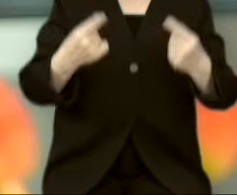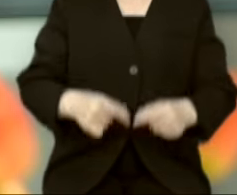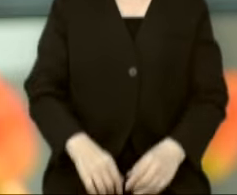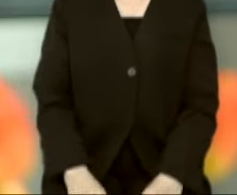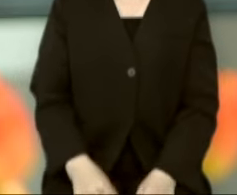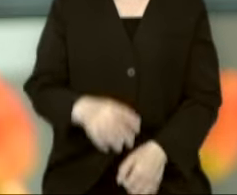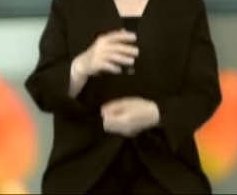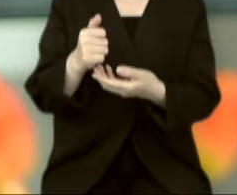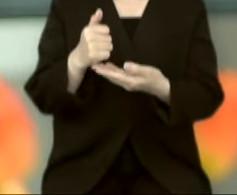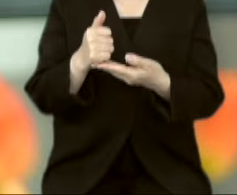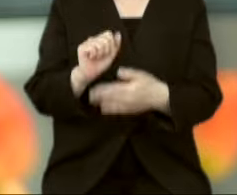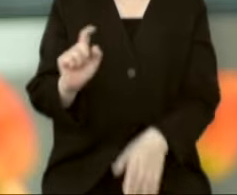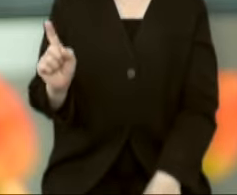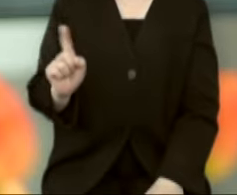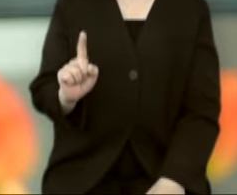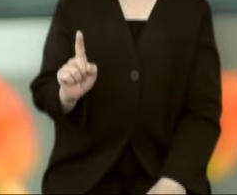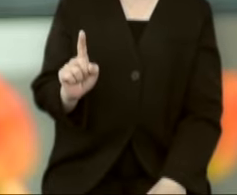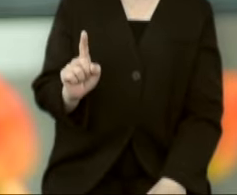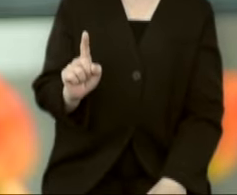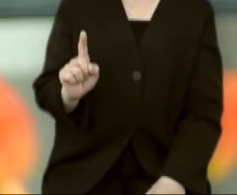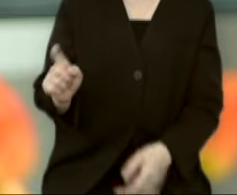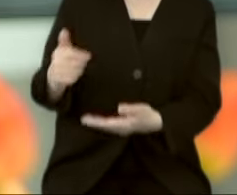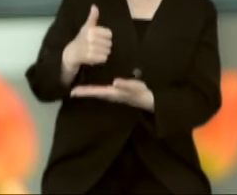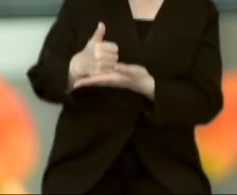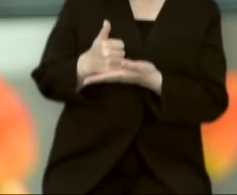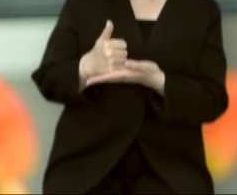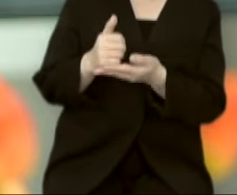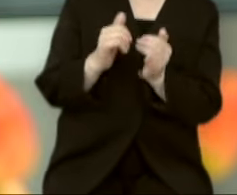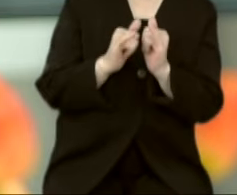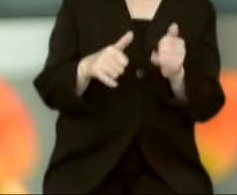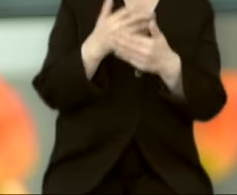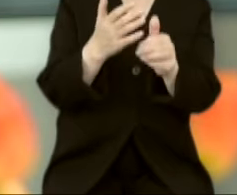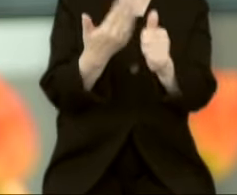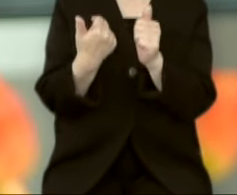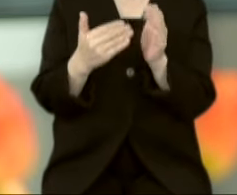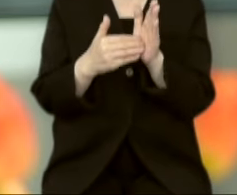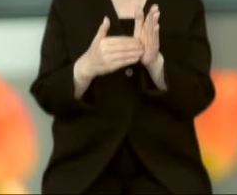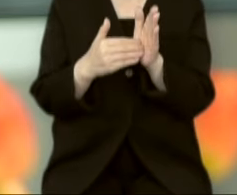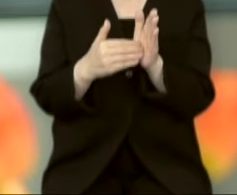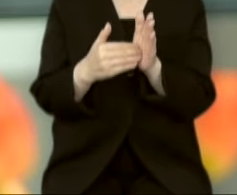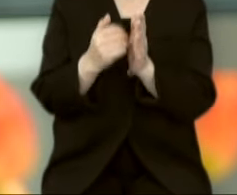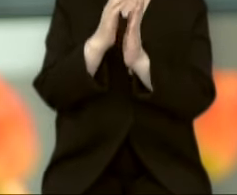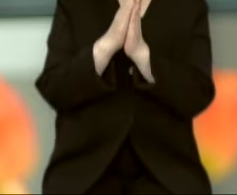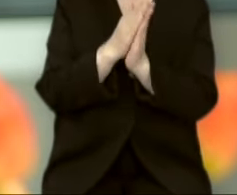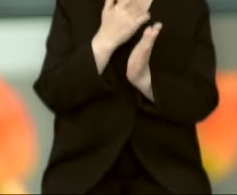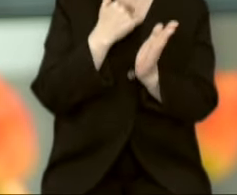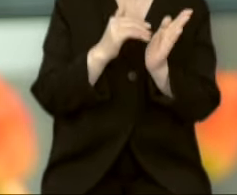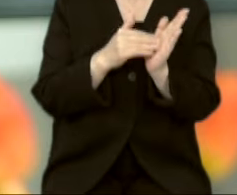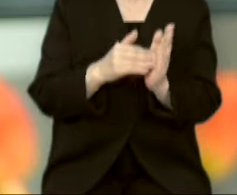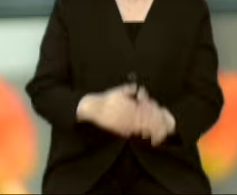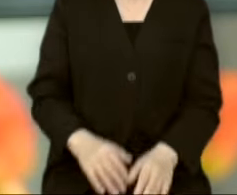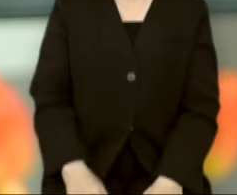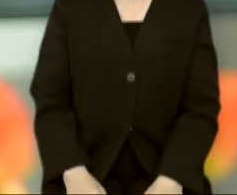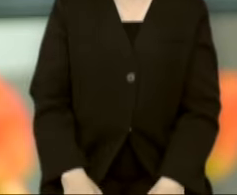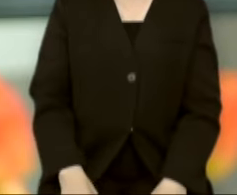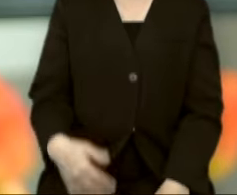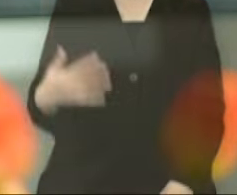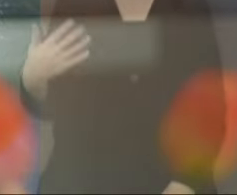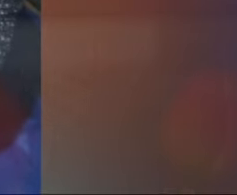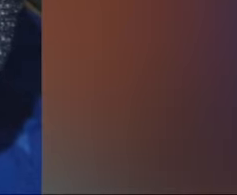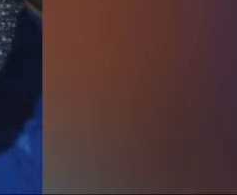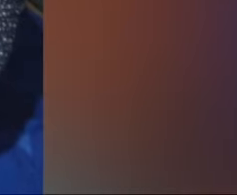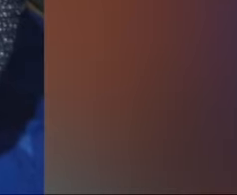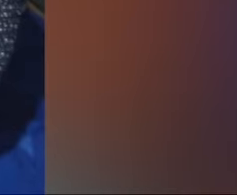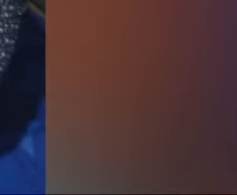정말 예. 하나님을 이렇게 영접하게 사람들을 다 또 콜링하고 예. 그래서 기도를 해주시고 야